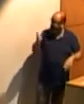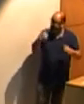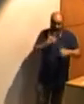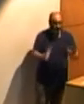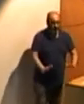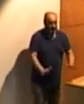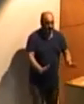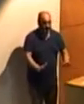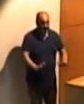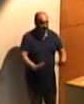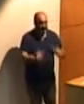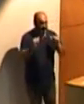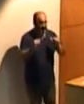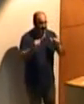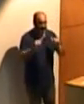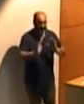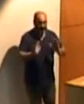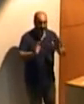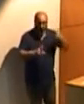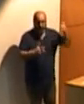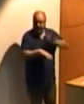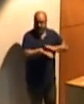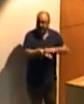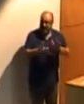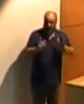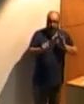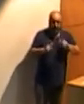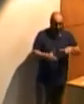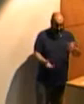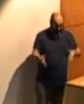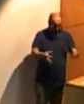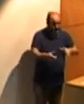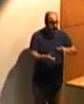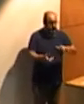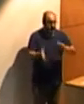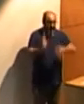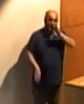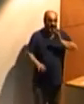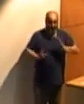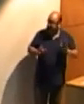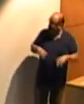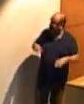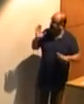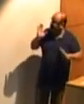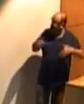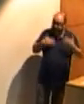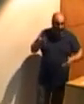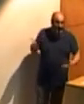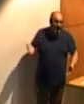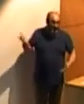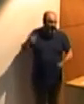le faire en nous dit attention là ça peut mal finir ces affaires là et de fait de nos jours un